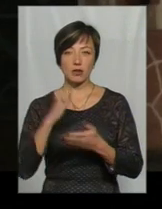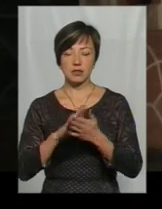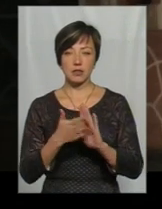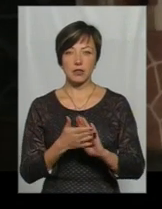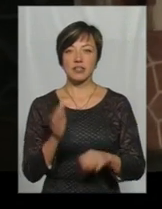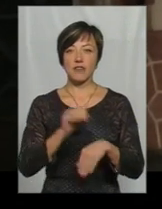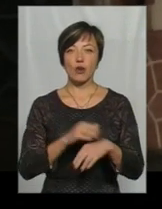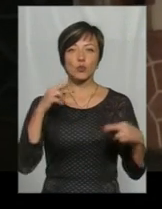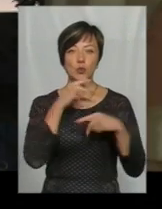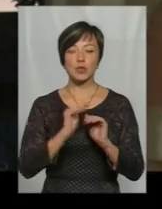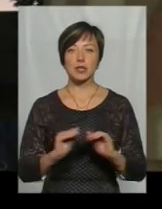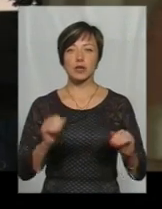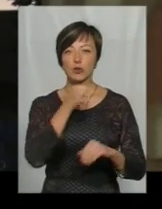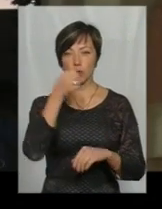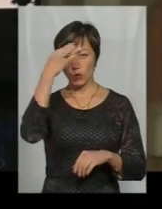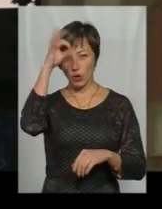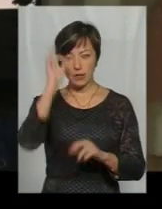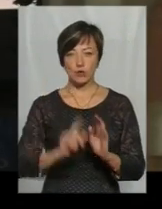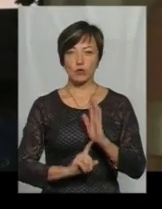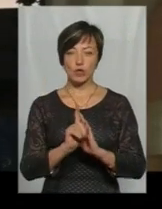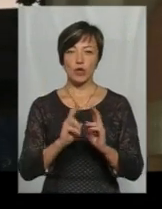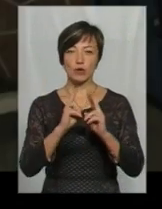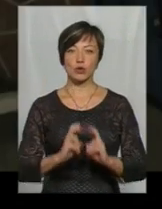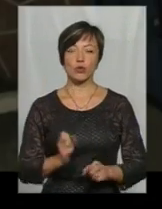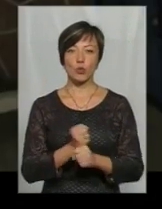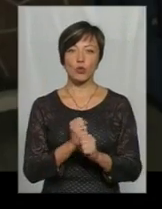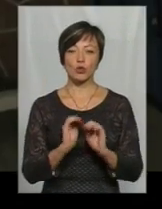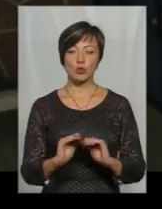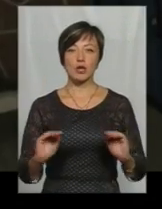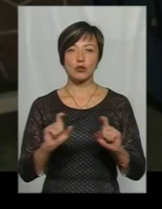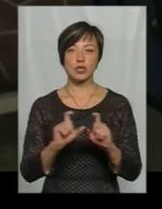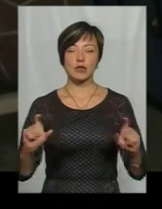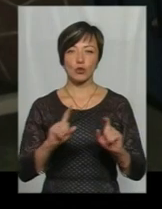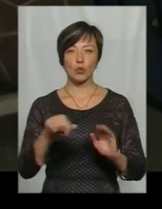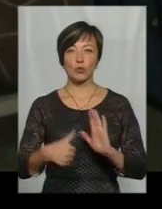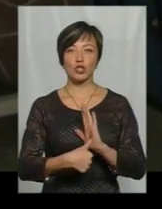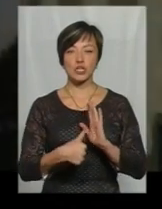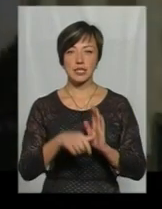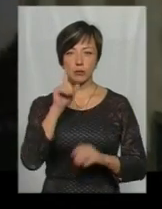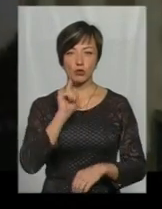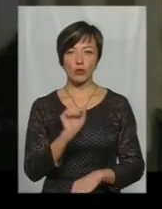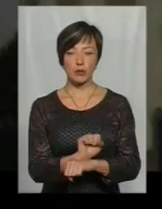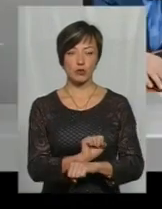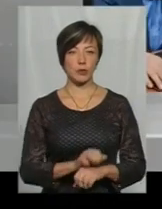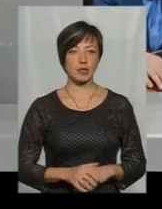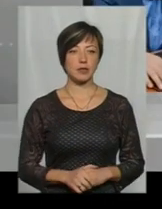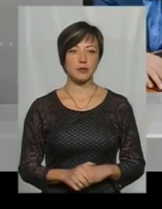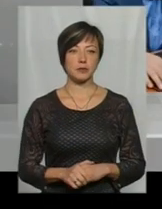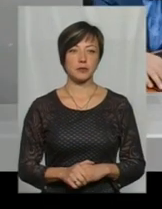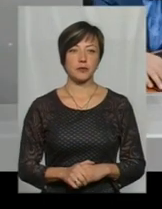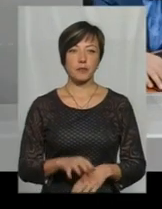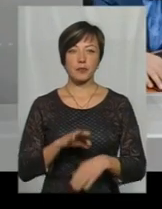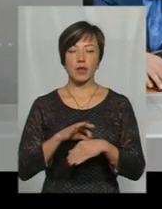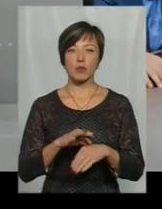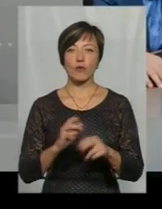фактом отруєння дітей та дорослих поліція розпочала розслідування. Роботу дошкільного навчального закладу номер 6 тимчасово призупинили.